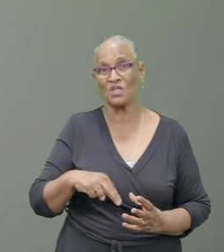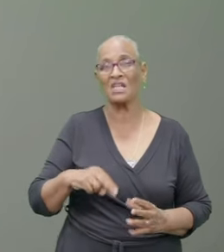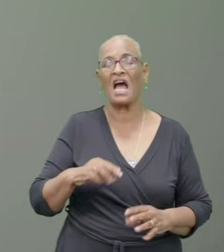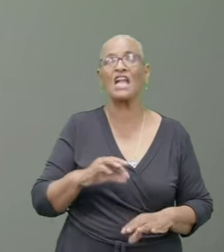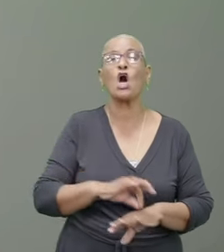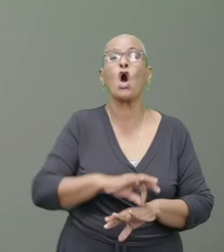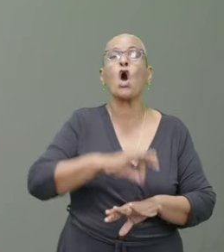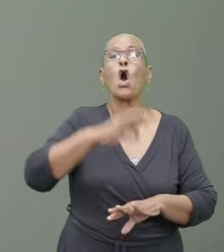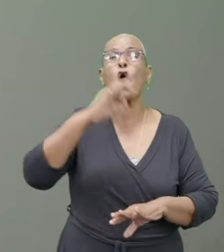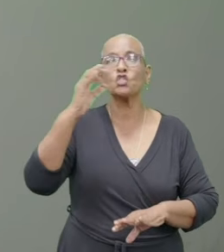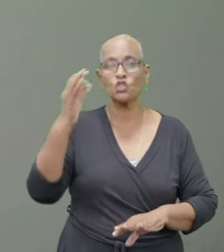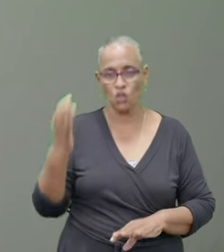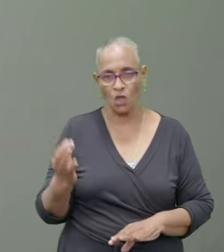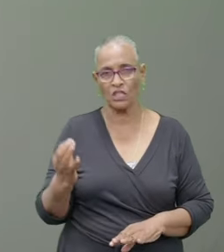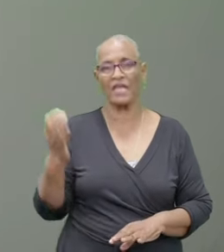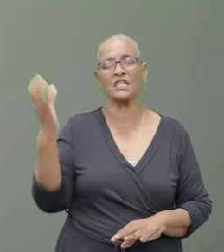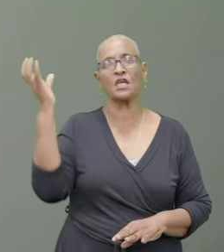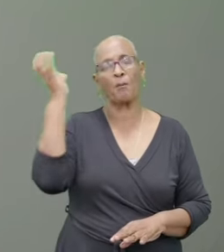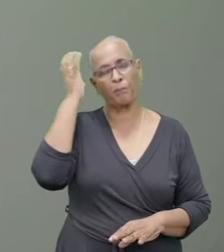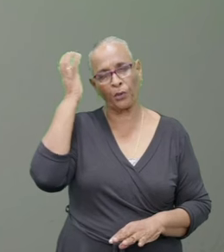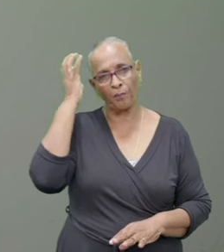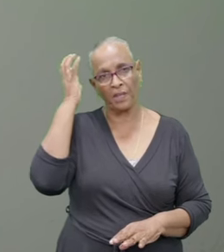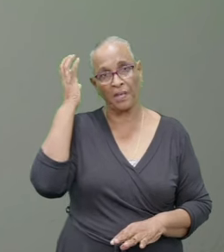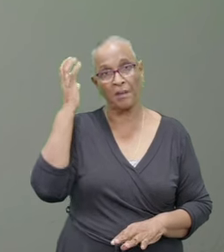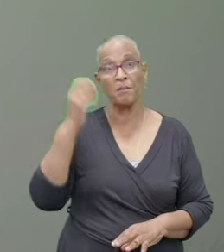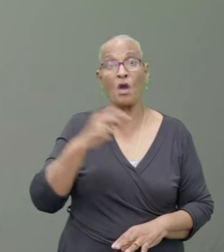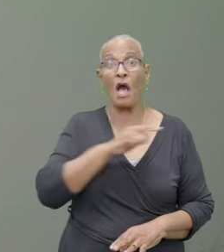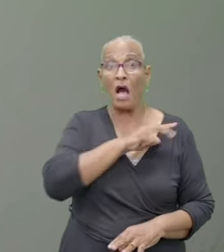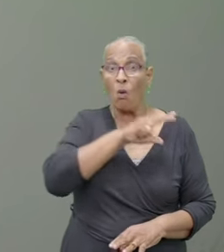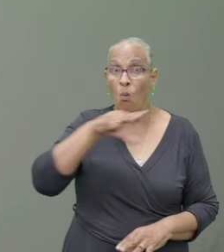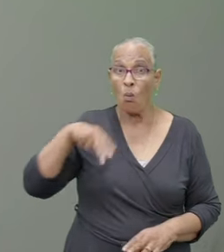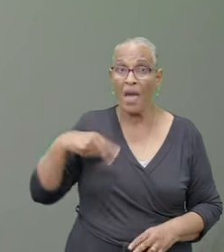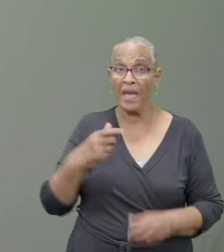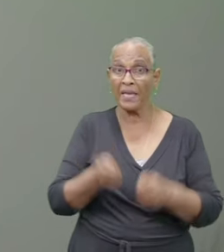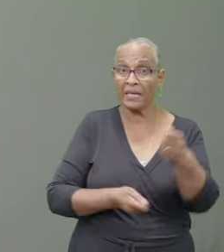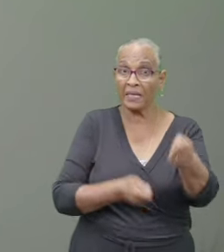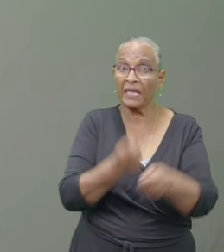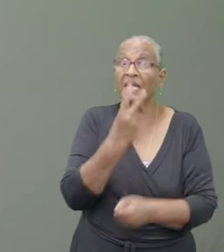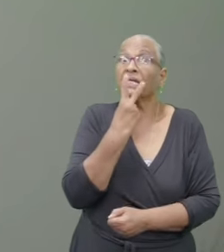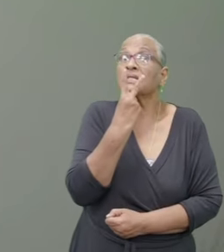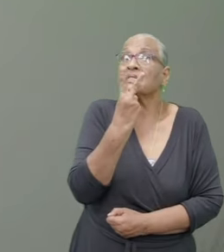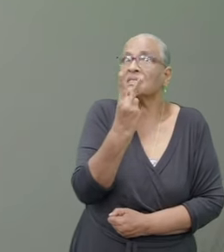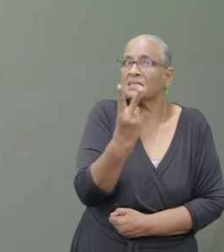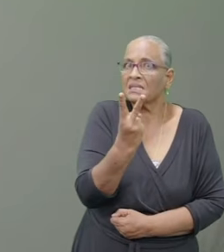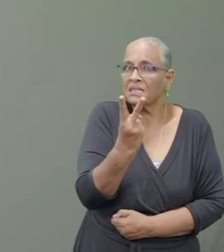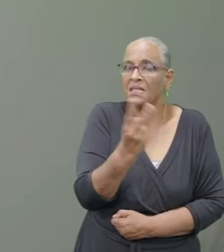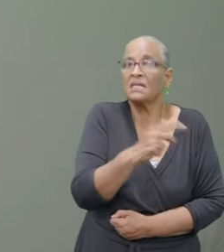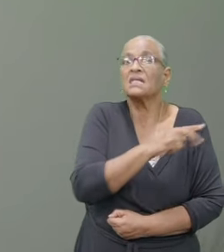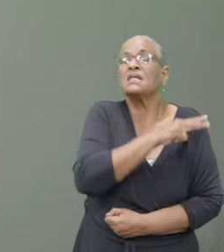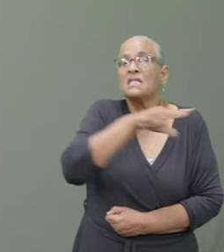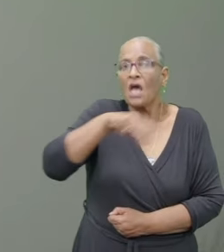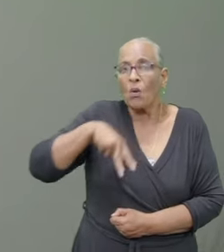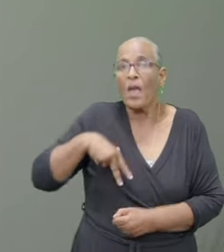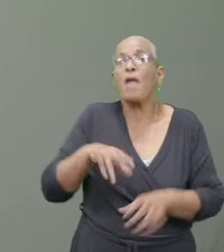we als regering dat constateren, dan moet je ook maatregelen kunnen treffen om je samenleving te